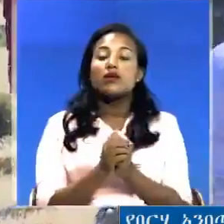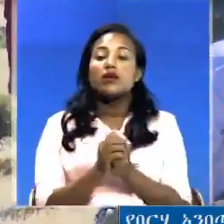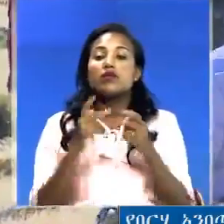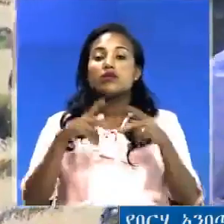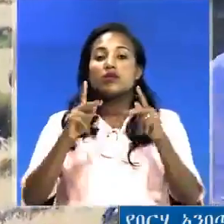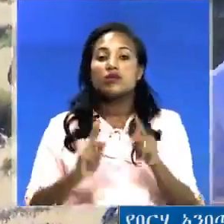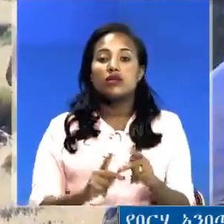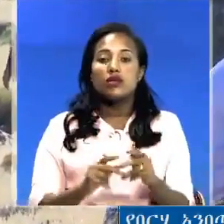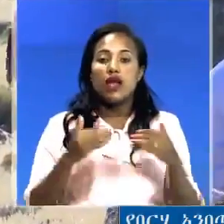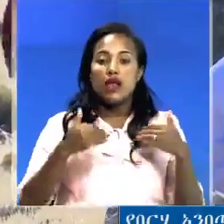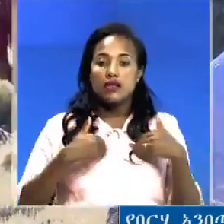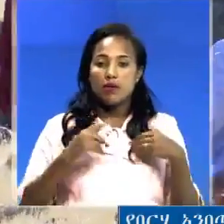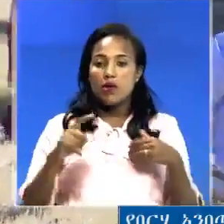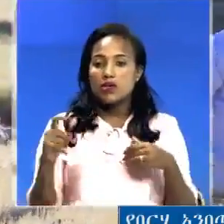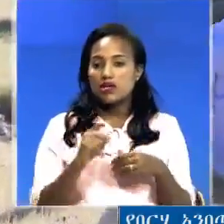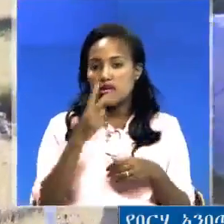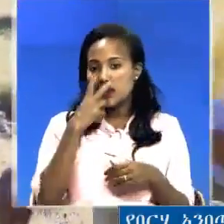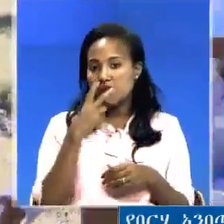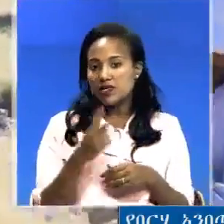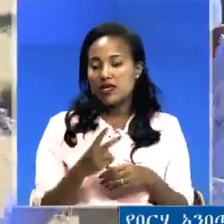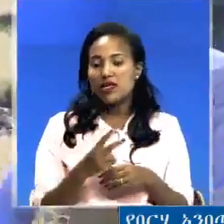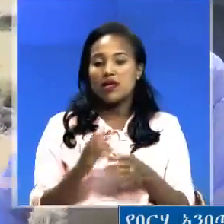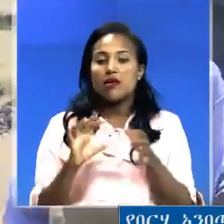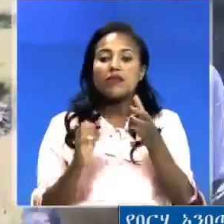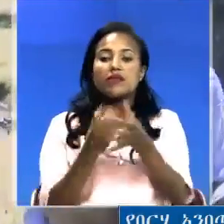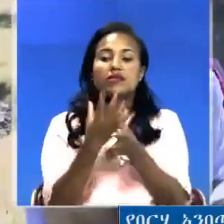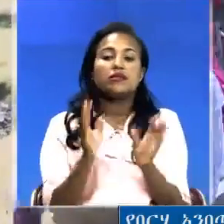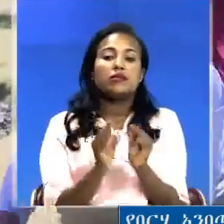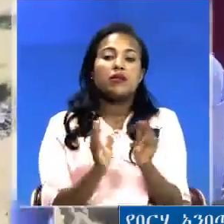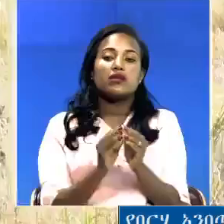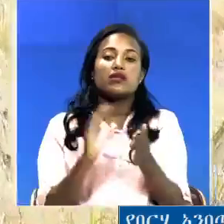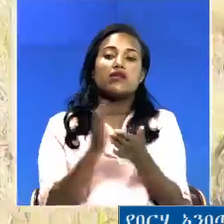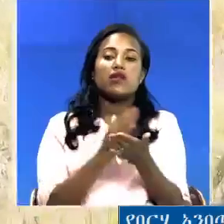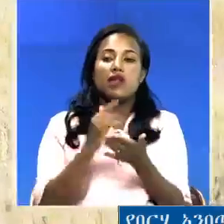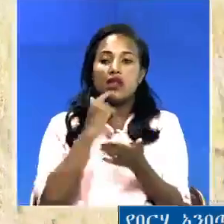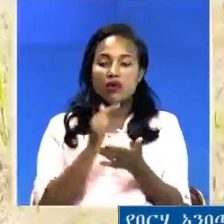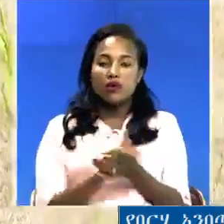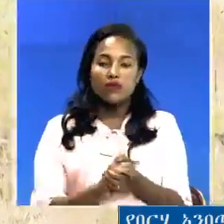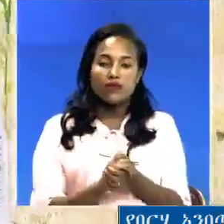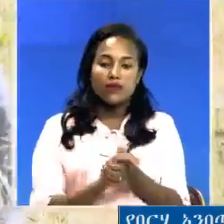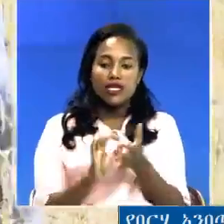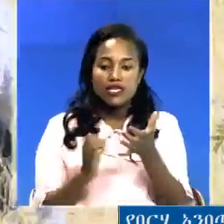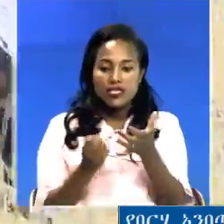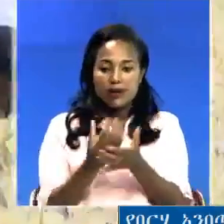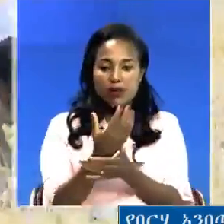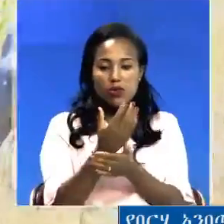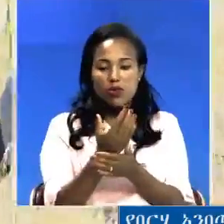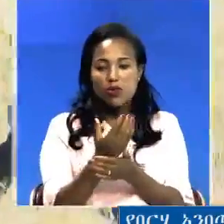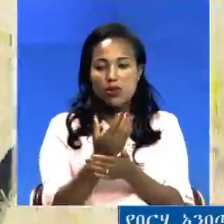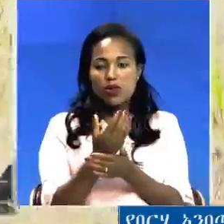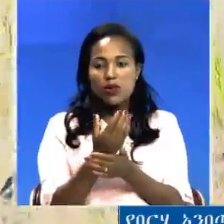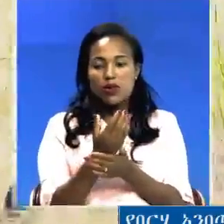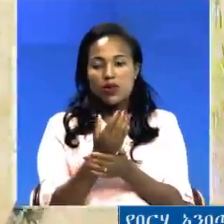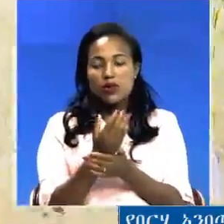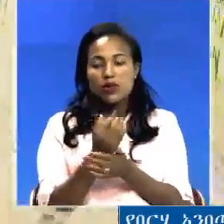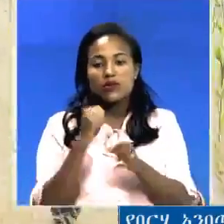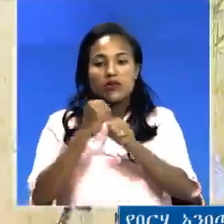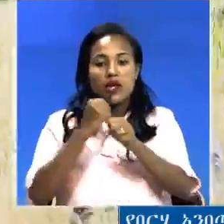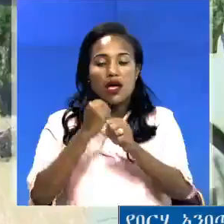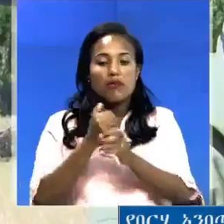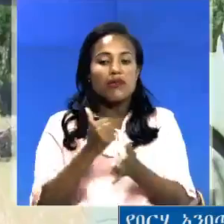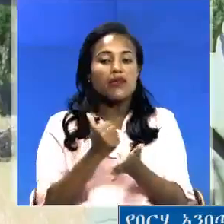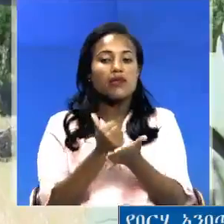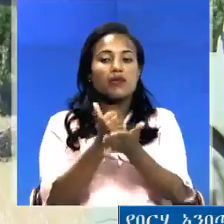አለኝታ መሆናችንን ለማስመስከር በሰብል ስብሰባ ስራው ተሳትፈናል ይላሉ። ሰብሉን ከስሩ የመሻማት ስራ ስለሆነ የመተጋገዝና